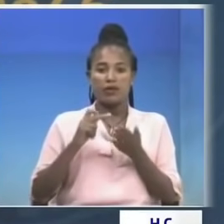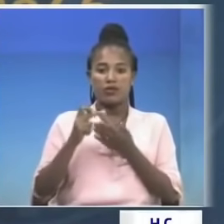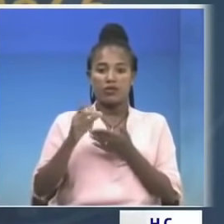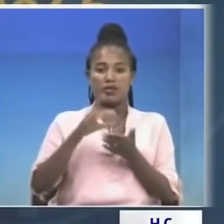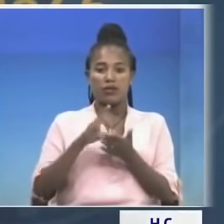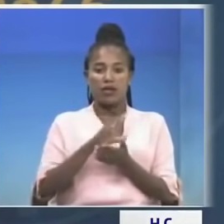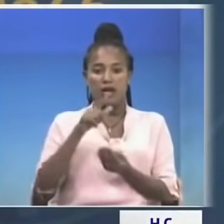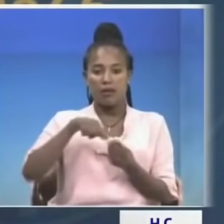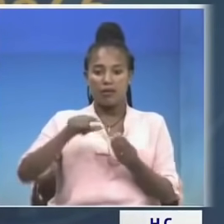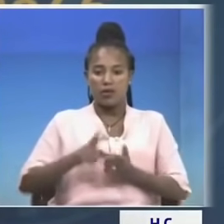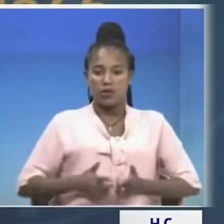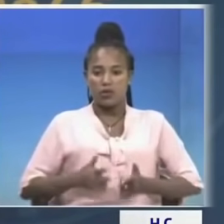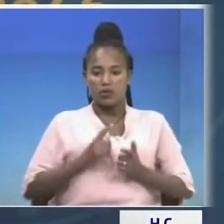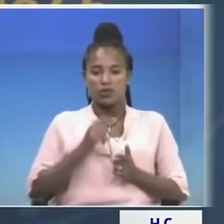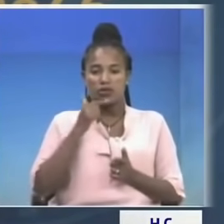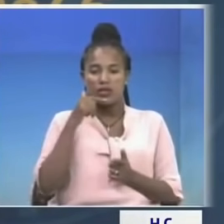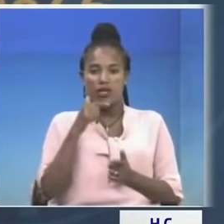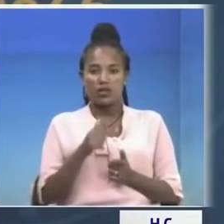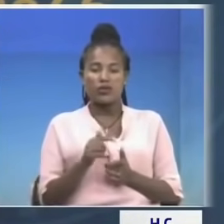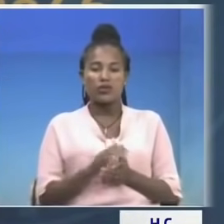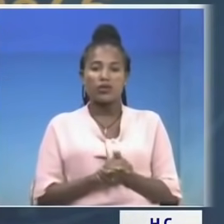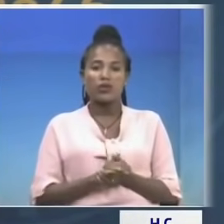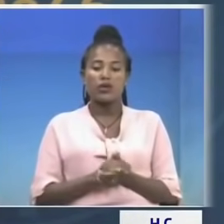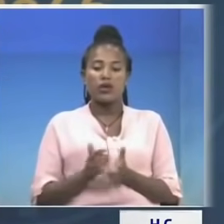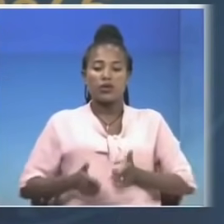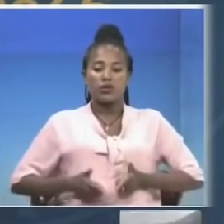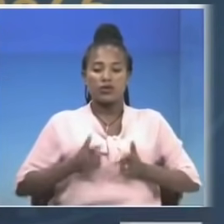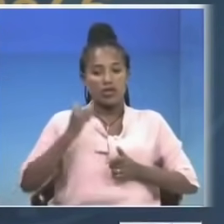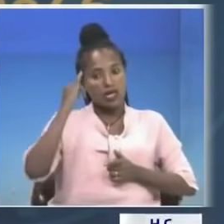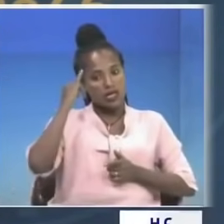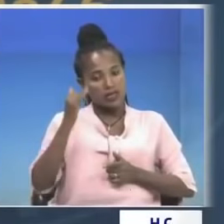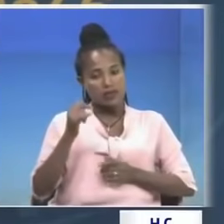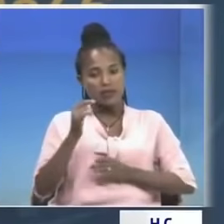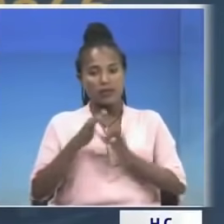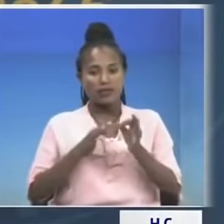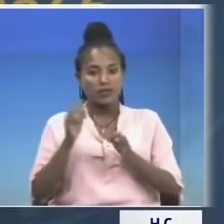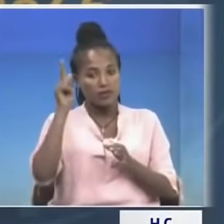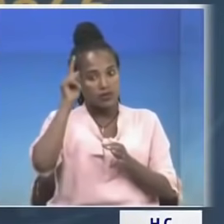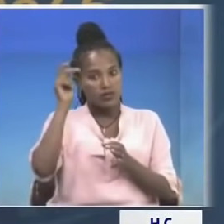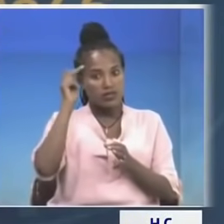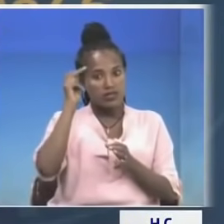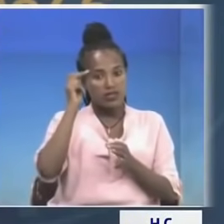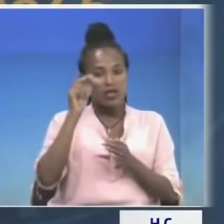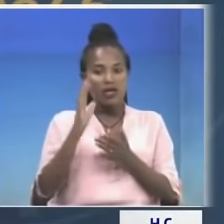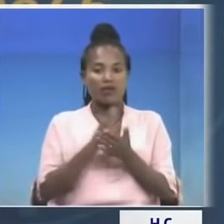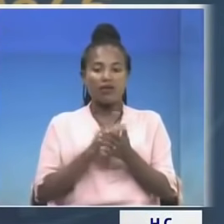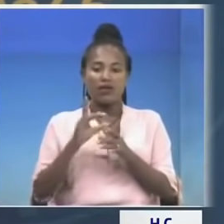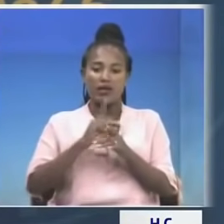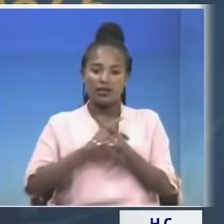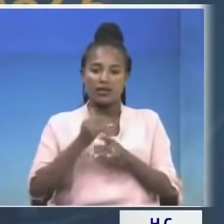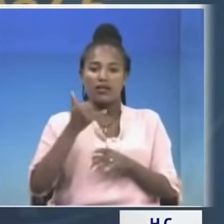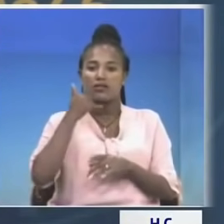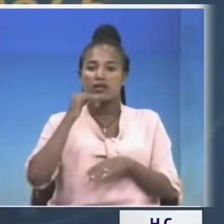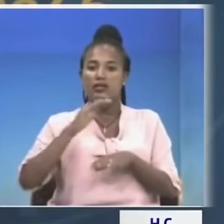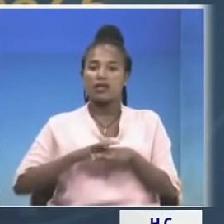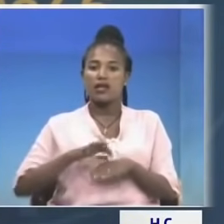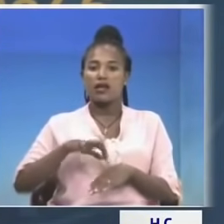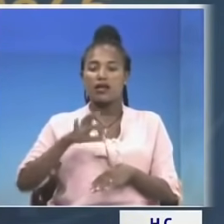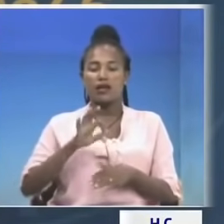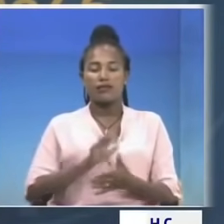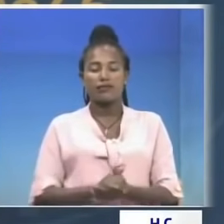ከተማና አካባቢዋ ነዋሪዎች ተናገሩ። የነዋሪዎቹን ሀሳብ ዘጋቢያችን ንጉስ ድረስ ሊያጋራን በቀጥታ የስልክ መስመራችን ላይ